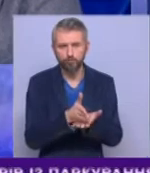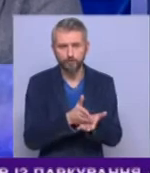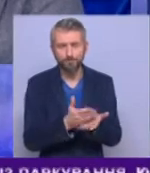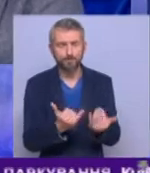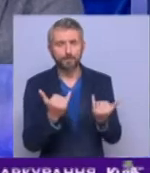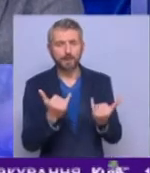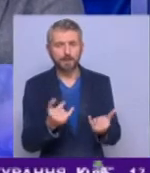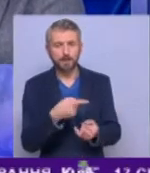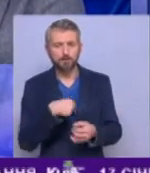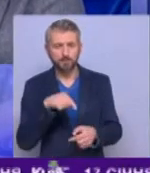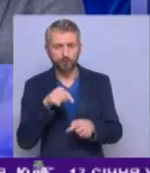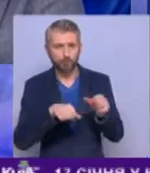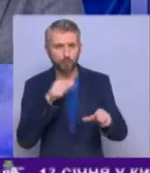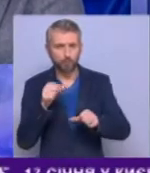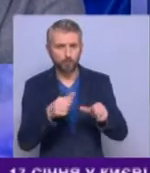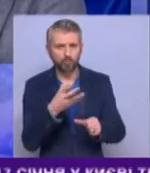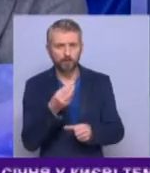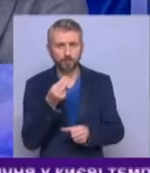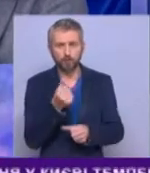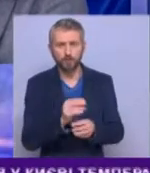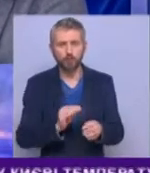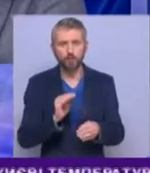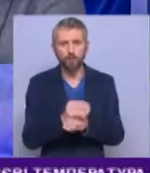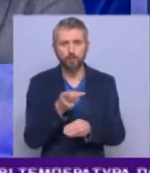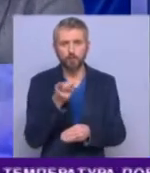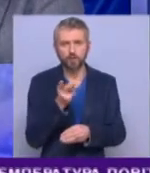Зараз ми от в цьому році ще закупили додатково 2